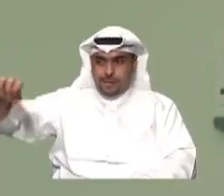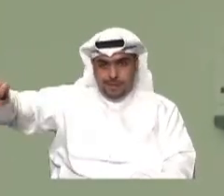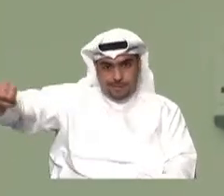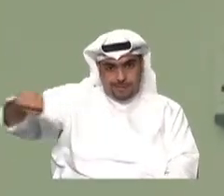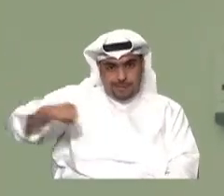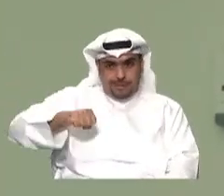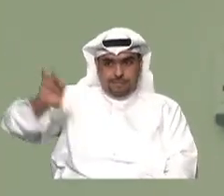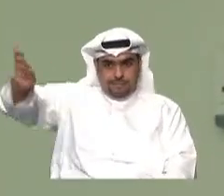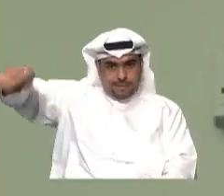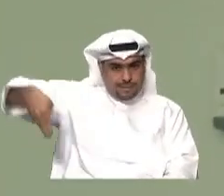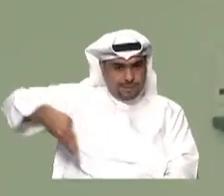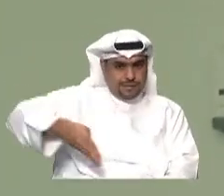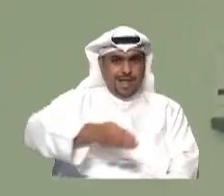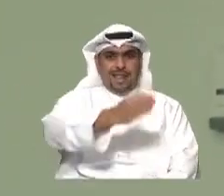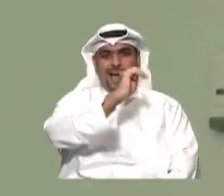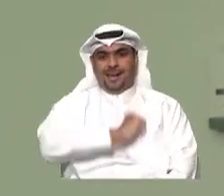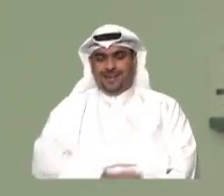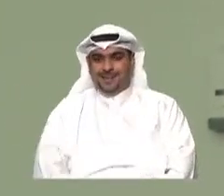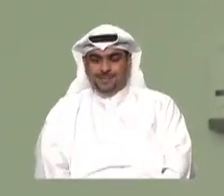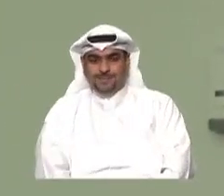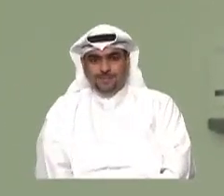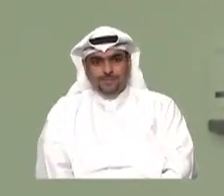المركز. دعوتك